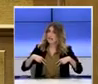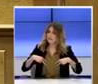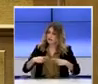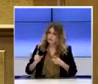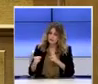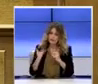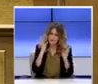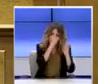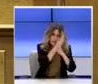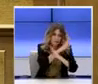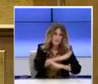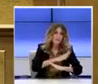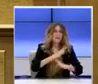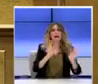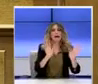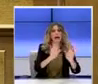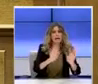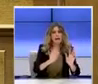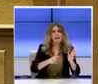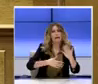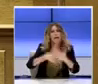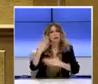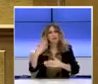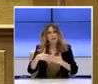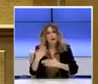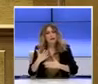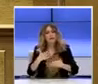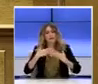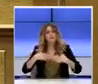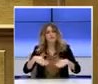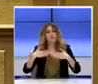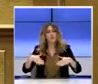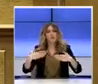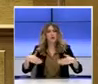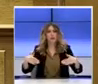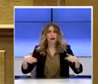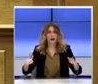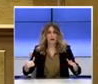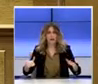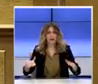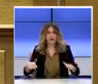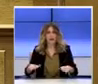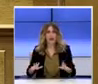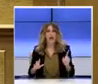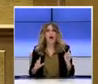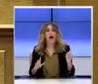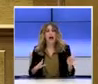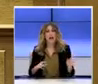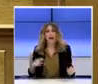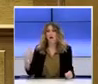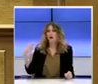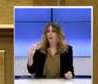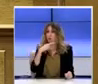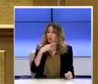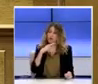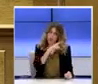φοβάμαι ότι δεν είστε ο πρωθυπουργός που δεν έχει καμία ευθύνη, αλλά ο ανεύθυνος